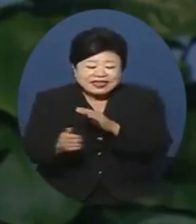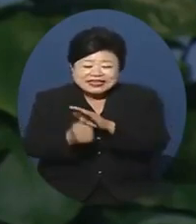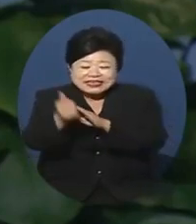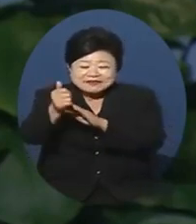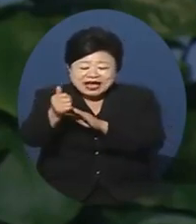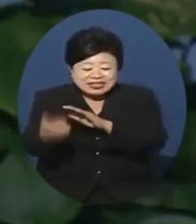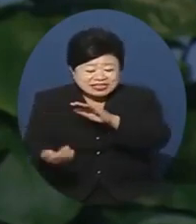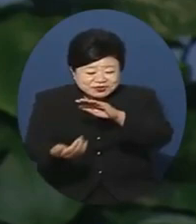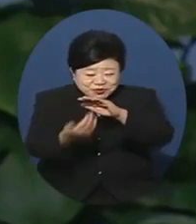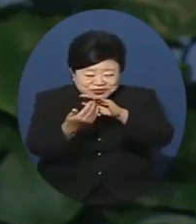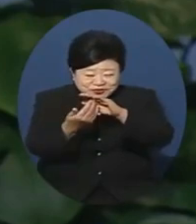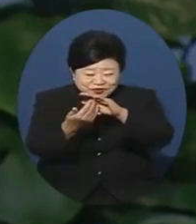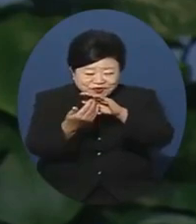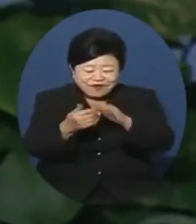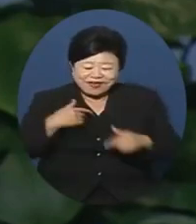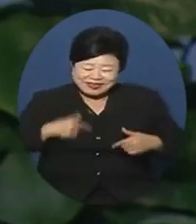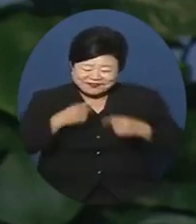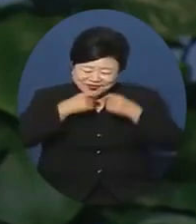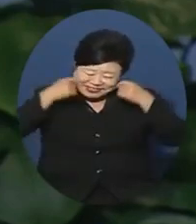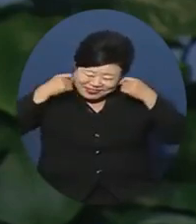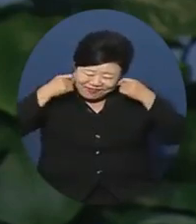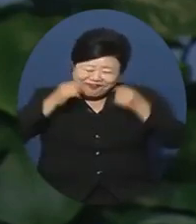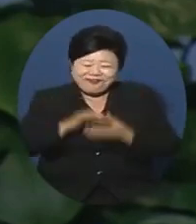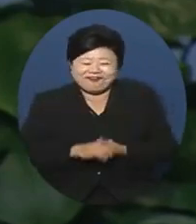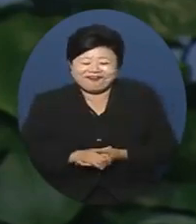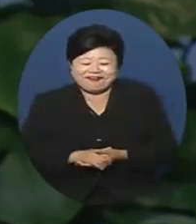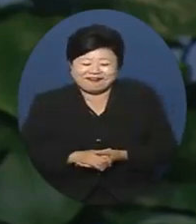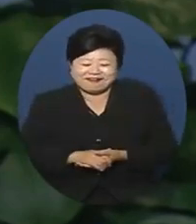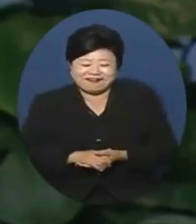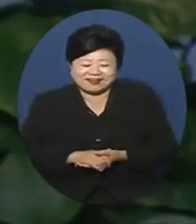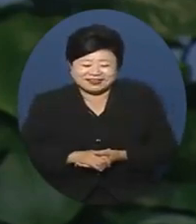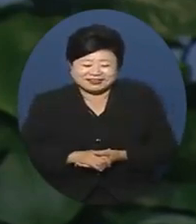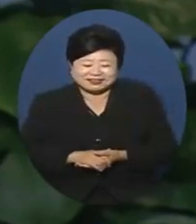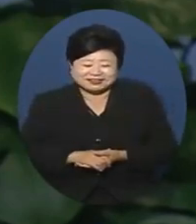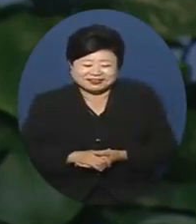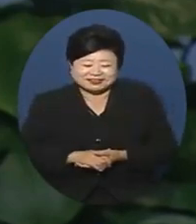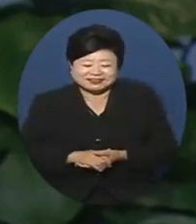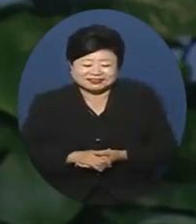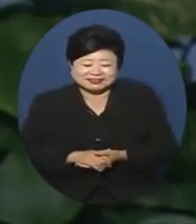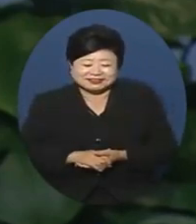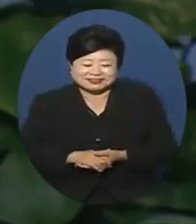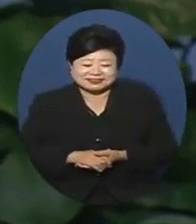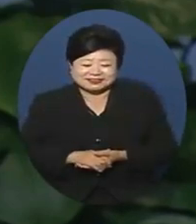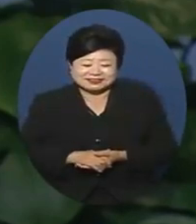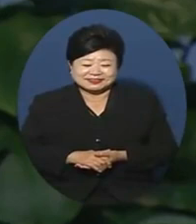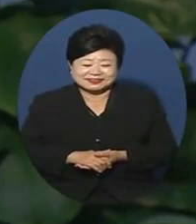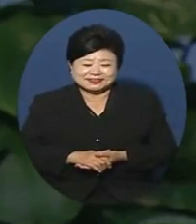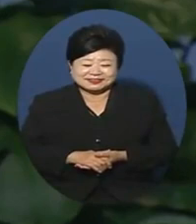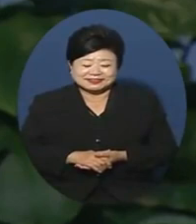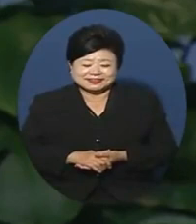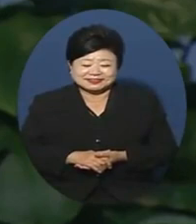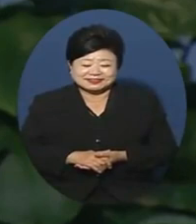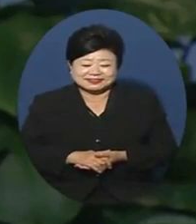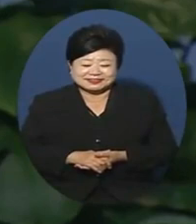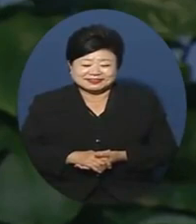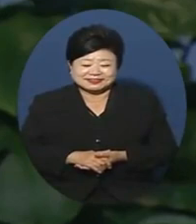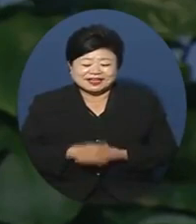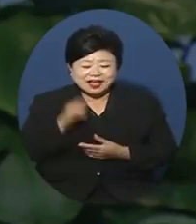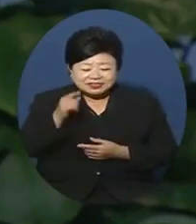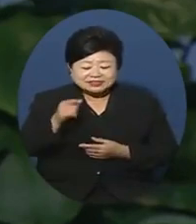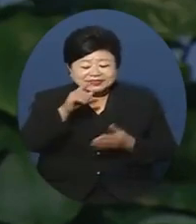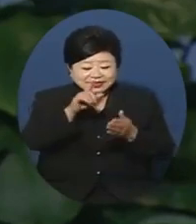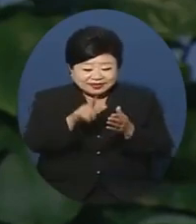있고 기쁘고 즐겁고